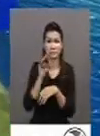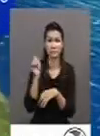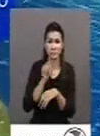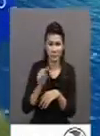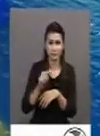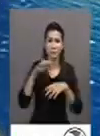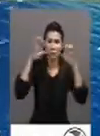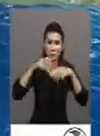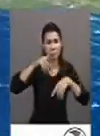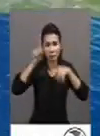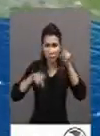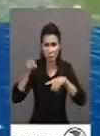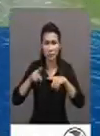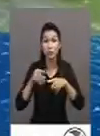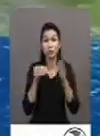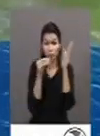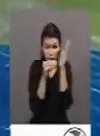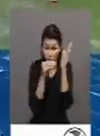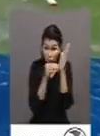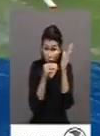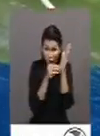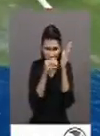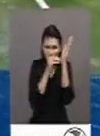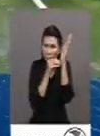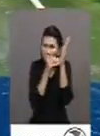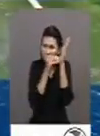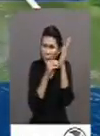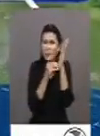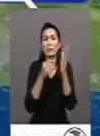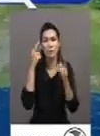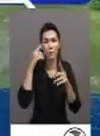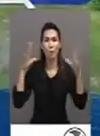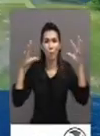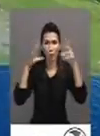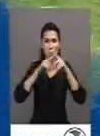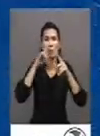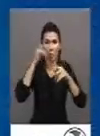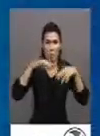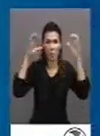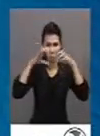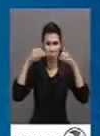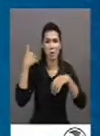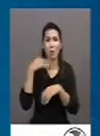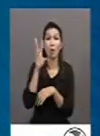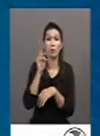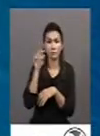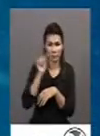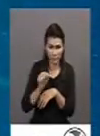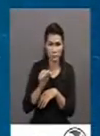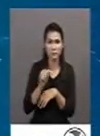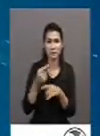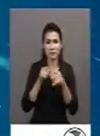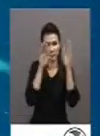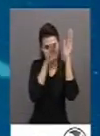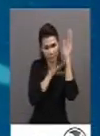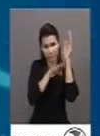นตกหนักบางแห่งครับกรุงเทพมหานครและปริมณฑลมีเมฆเป็นส่วนมากกับมีโอกาสเกิดฝนฟ้าคะนองร้อยละ60ของพื้นที่ลงมาที่ภ